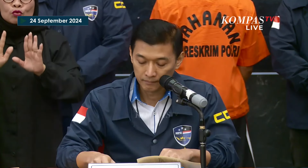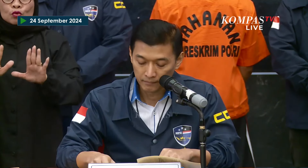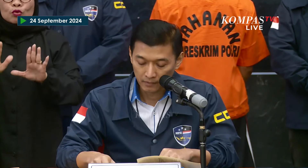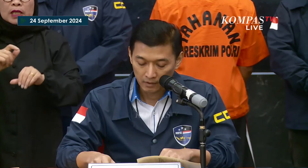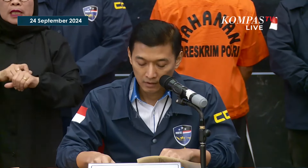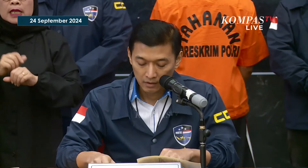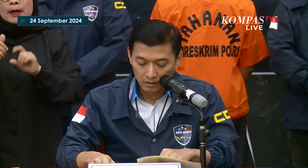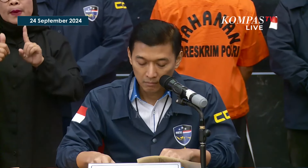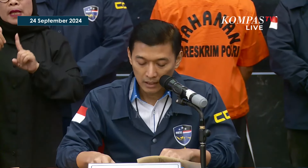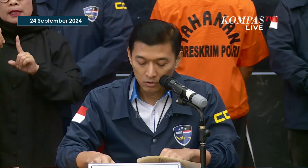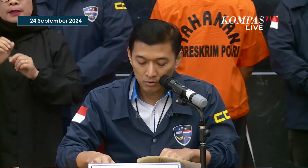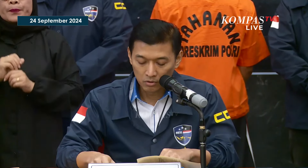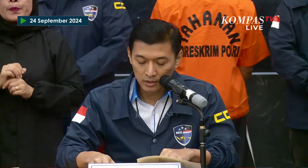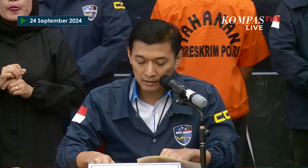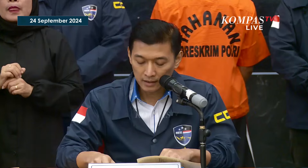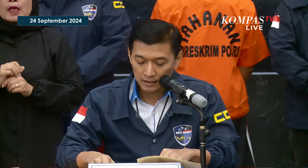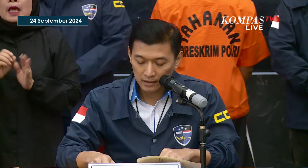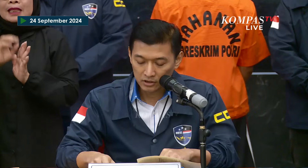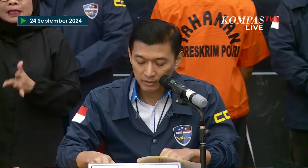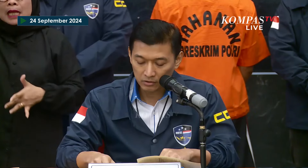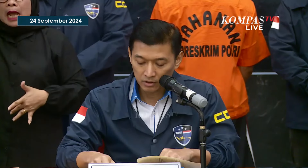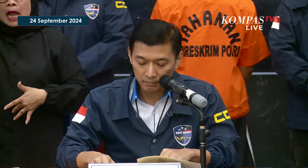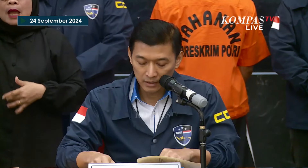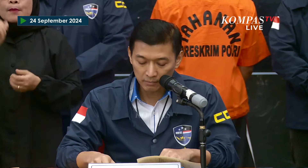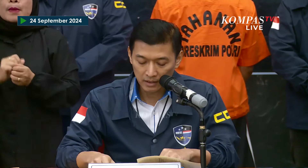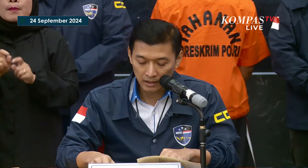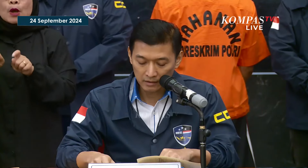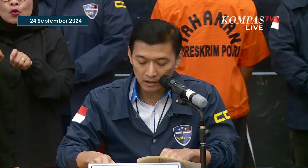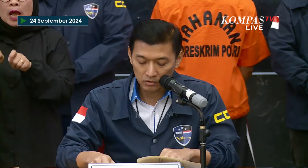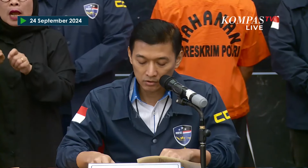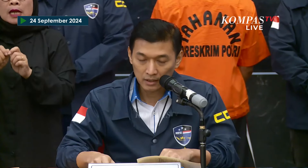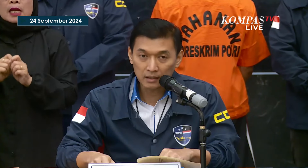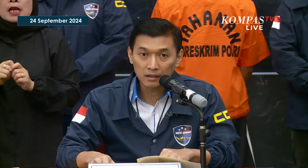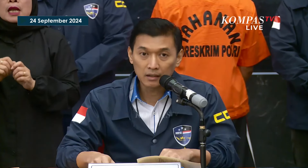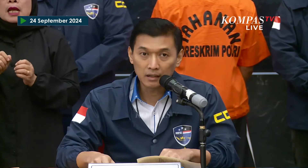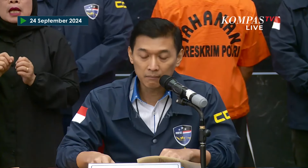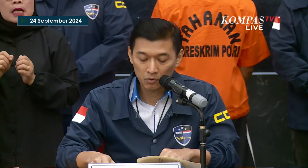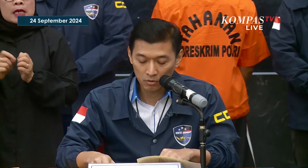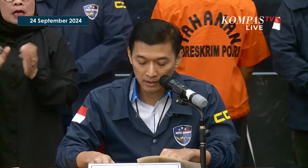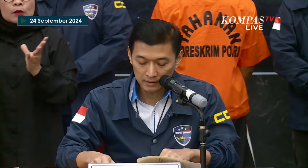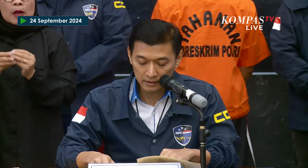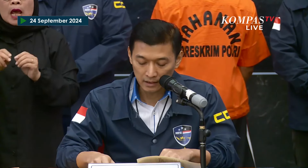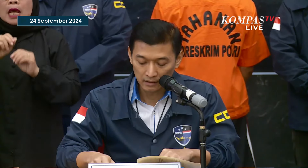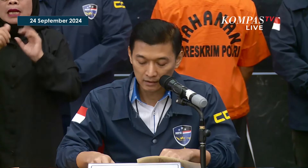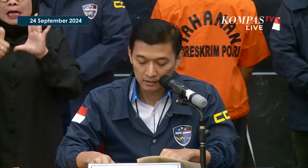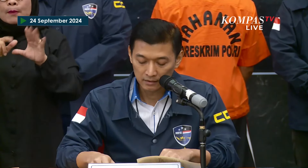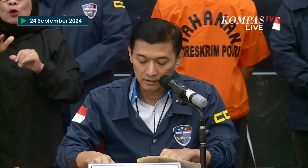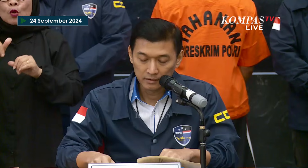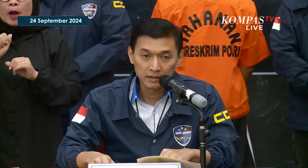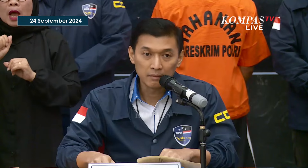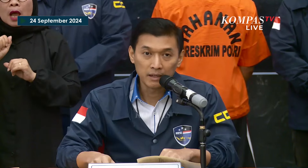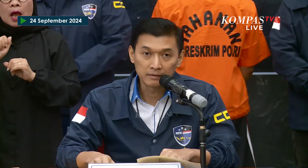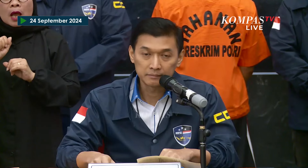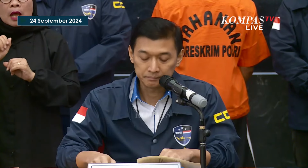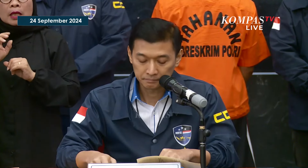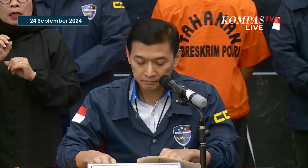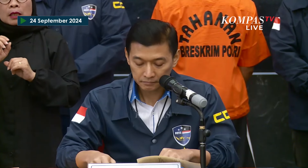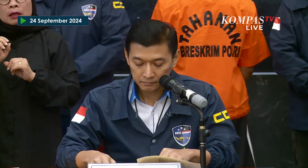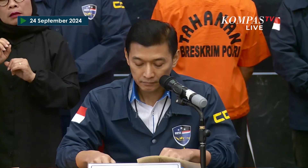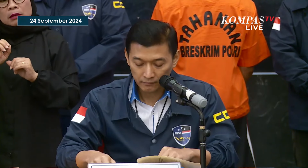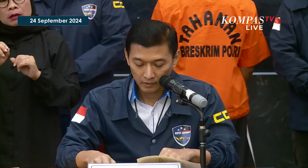WIB. Pelaku mengunduh data dari sistem elektronik milik BKN dengan total 6,3